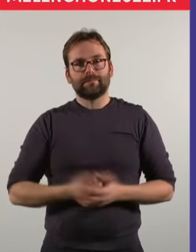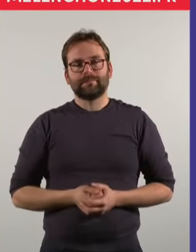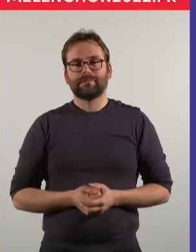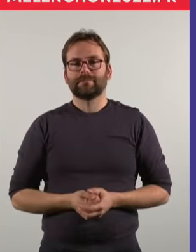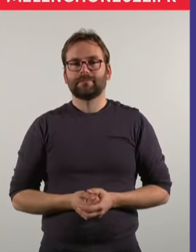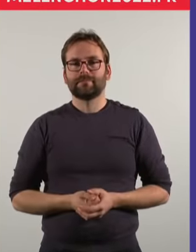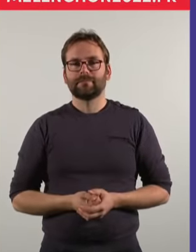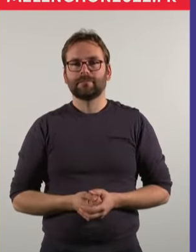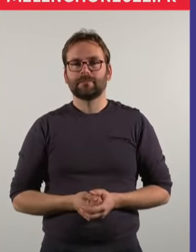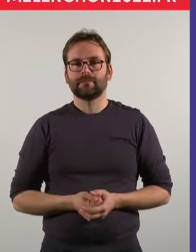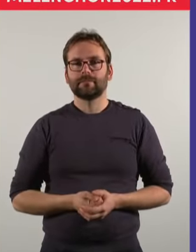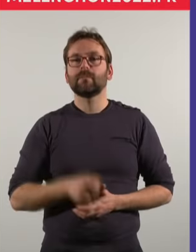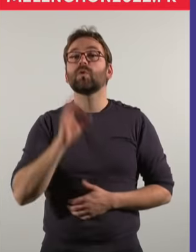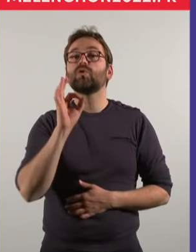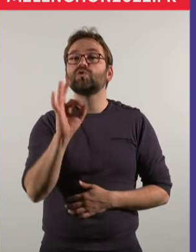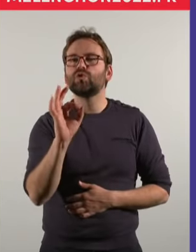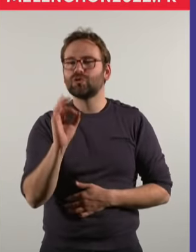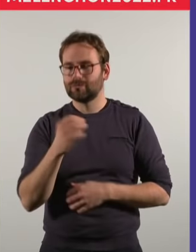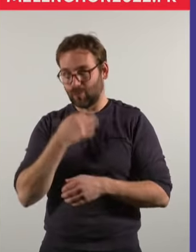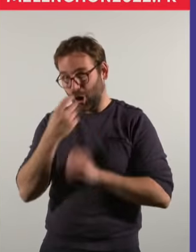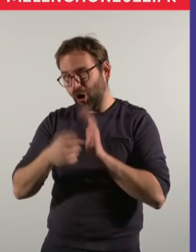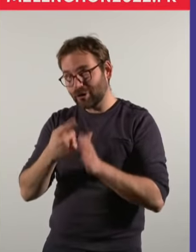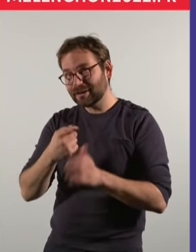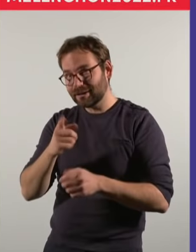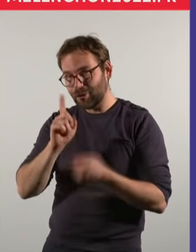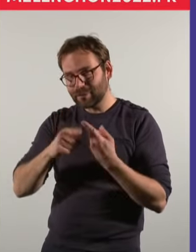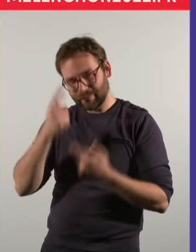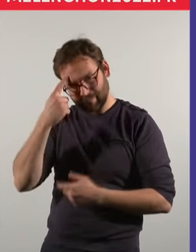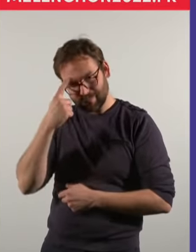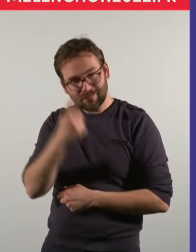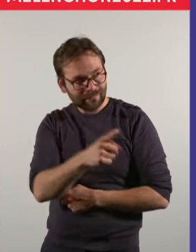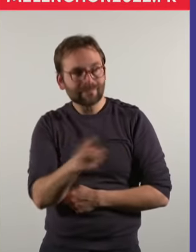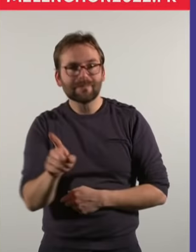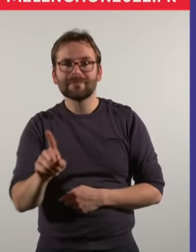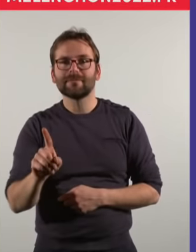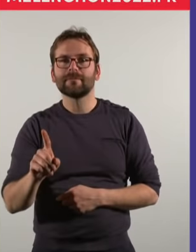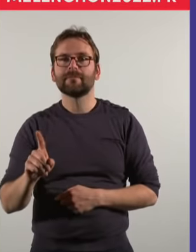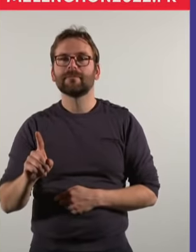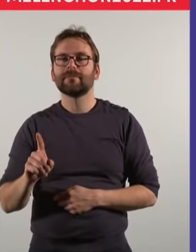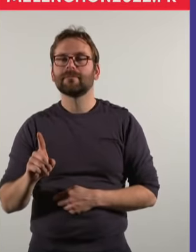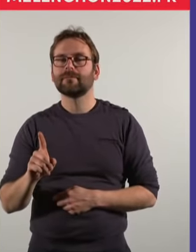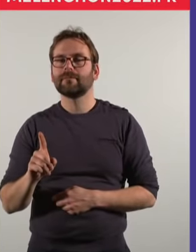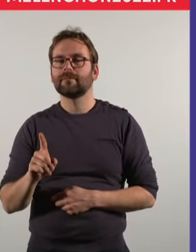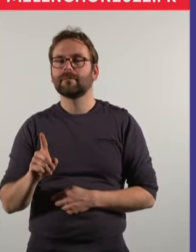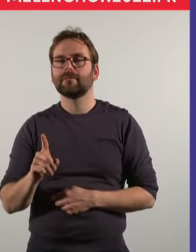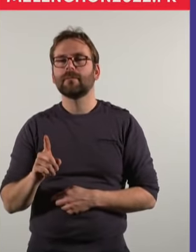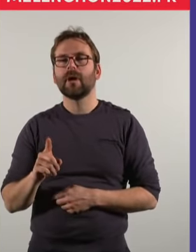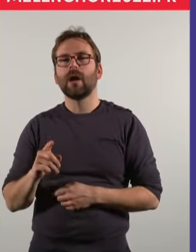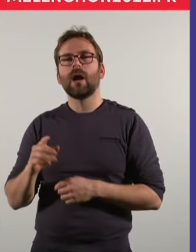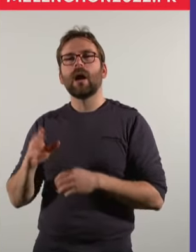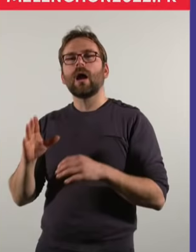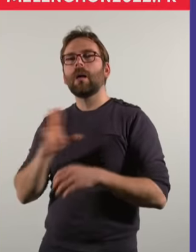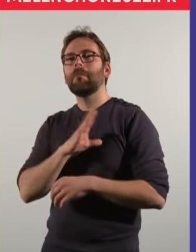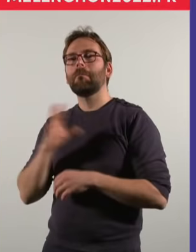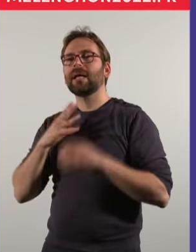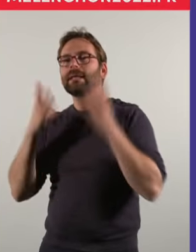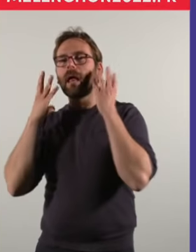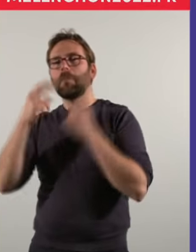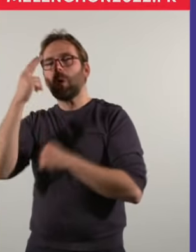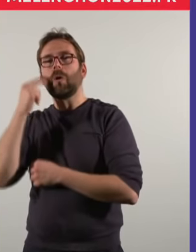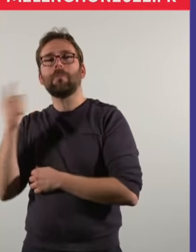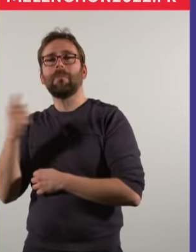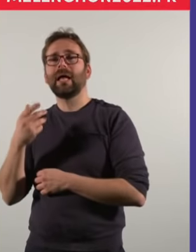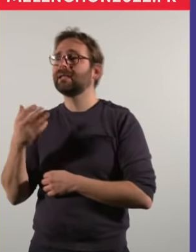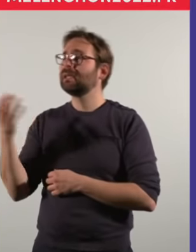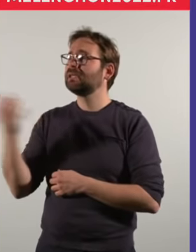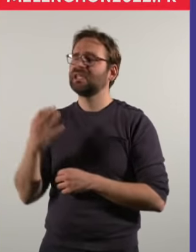Je le rappelle, juste pour qu'on s'en souvienne, hein. Après, Mme Le Pen va dire « Monsieur Mélenchon, il veut que